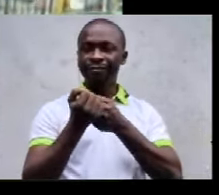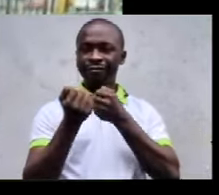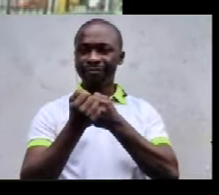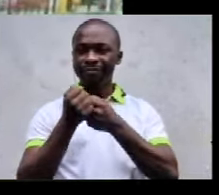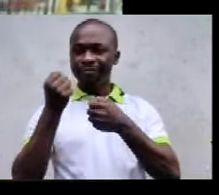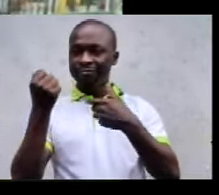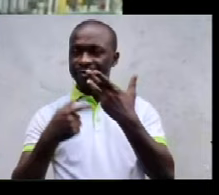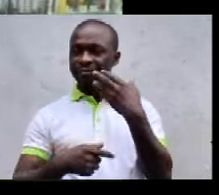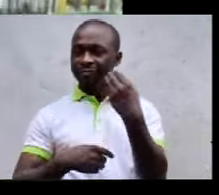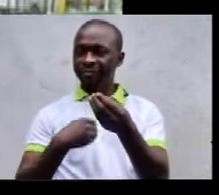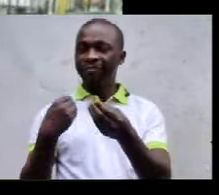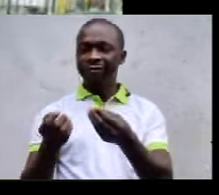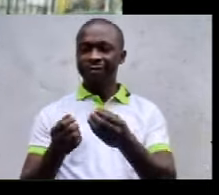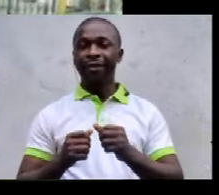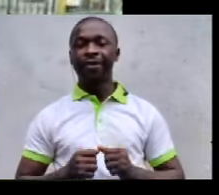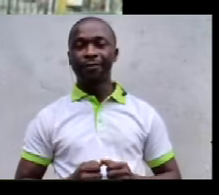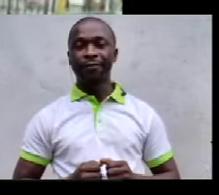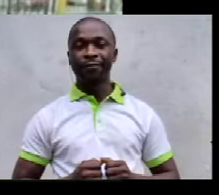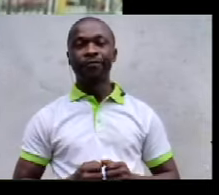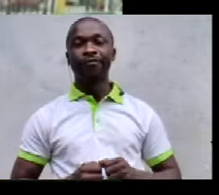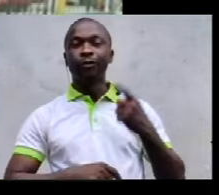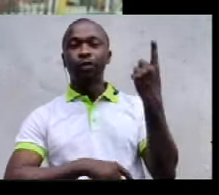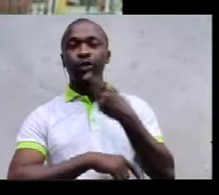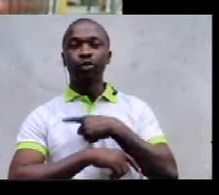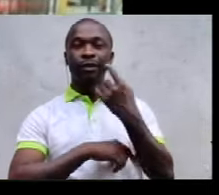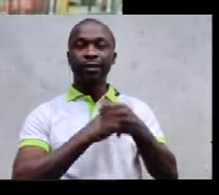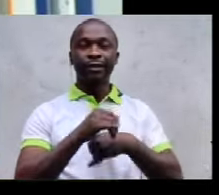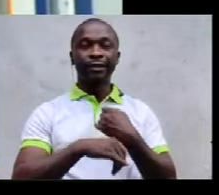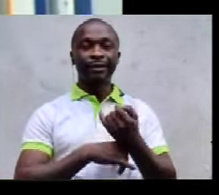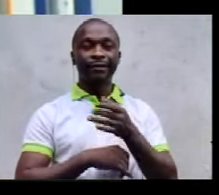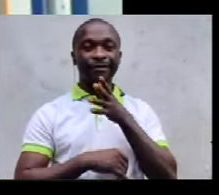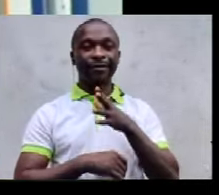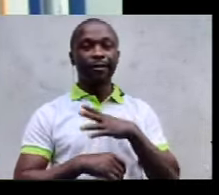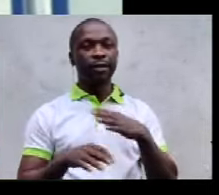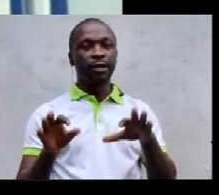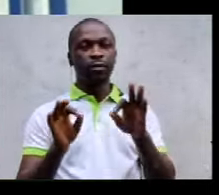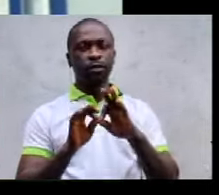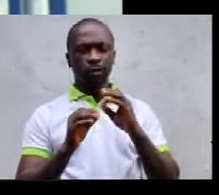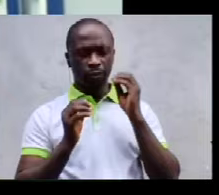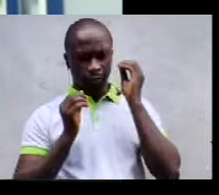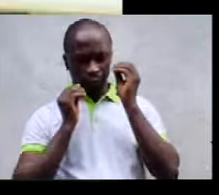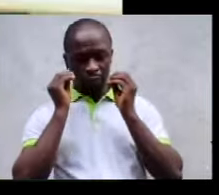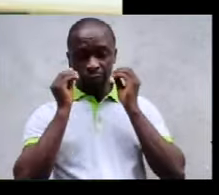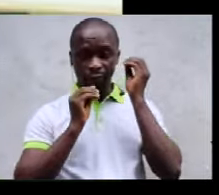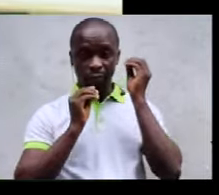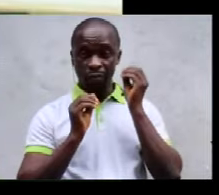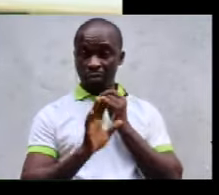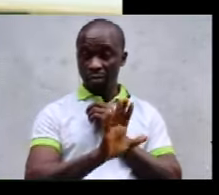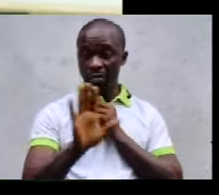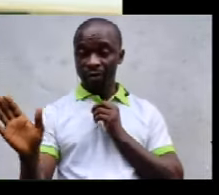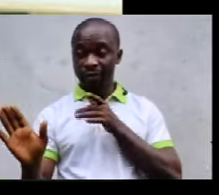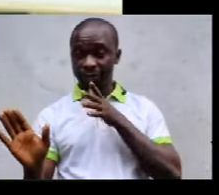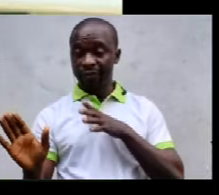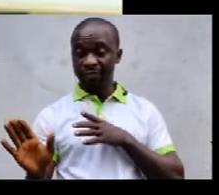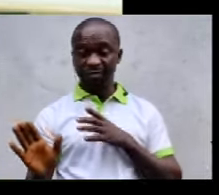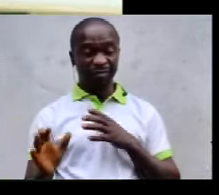à réclamer vis-à-vis des hommes. La journée internationale des droits de la femme est le lieu de faire le point sur les acquis et les défis